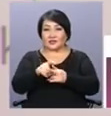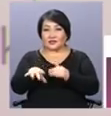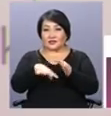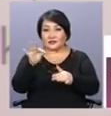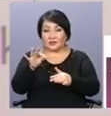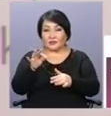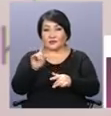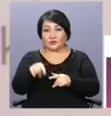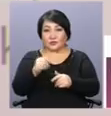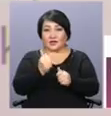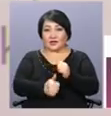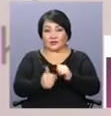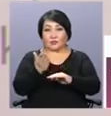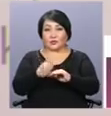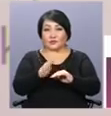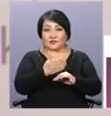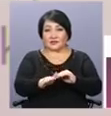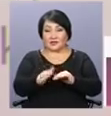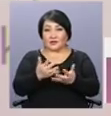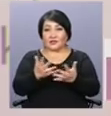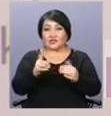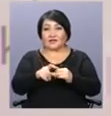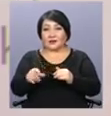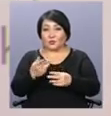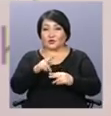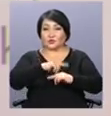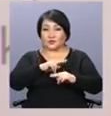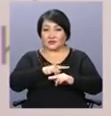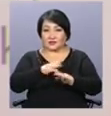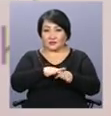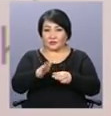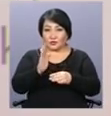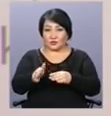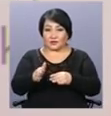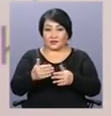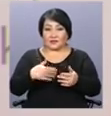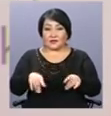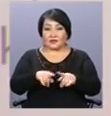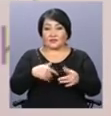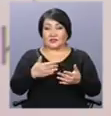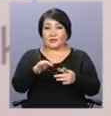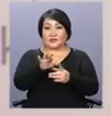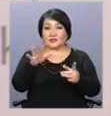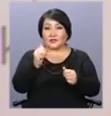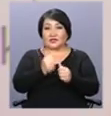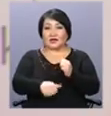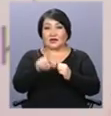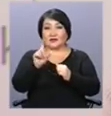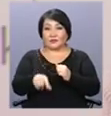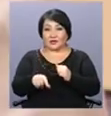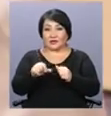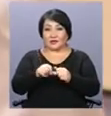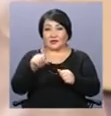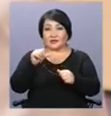бөлімшеде бірнеше адам осы жұмысты нақты атқаратын болады. Демек, біздің мақсатымыз әр адамға жеке